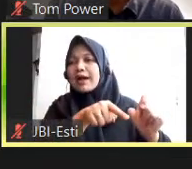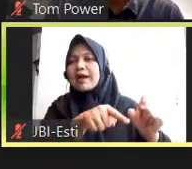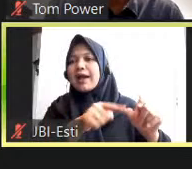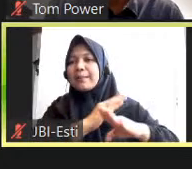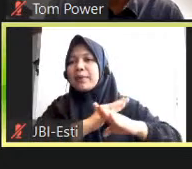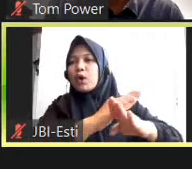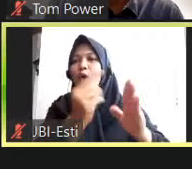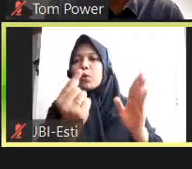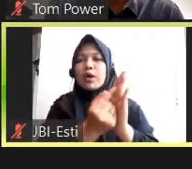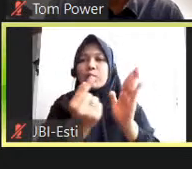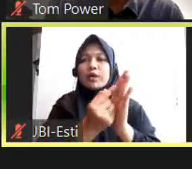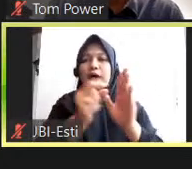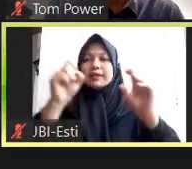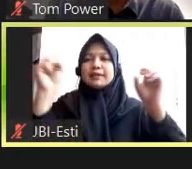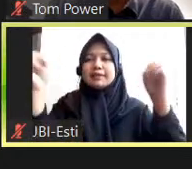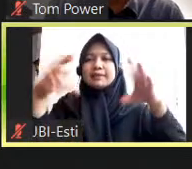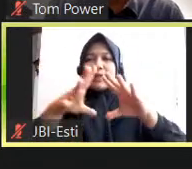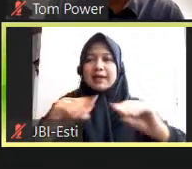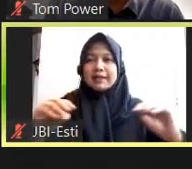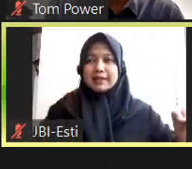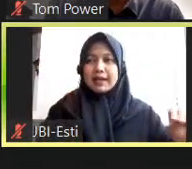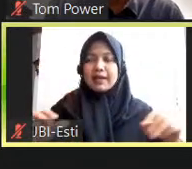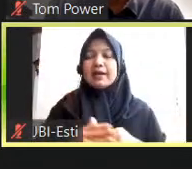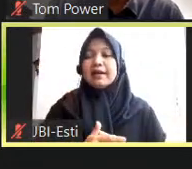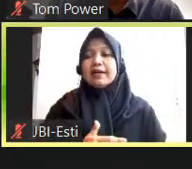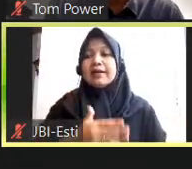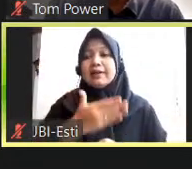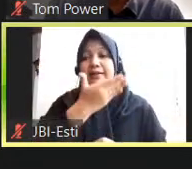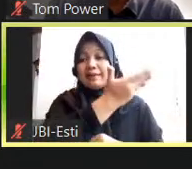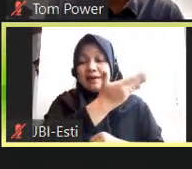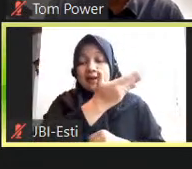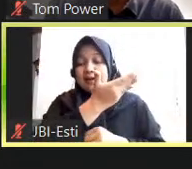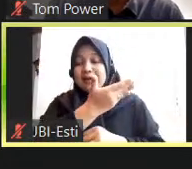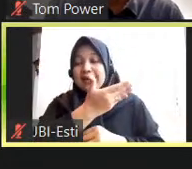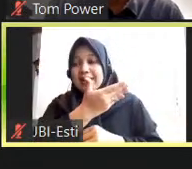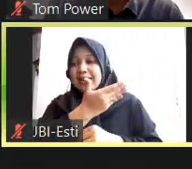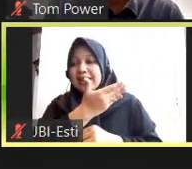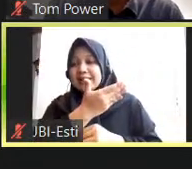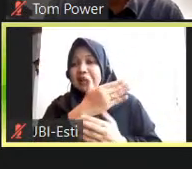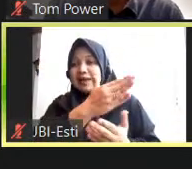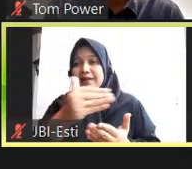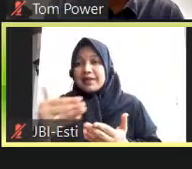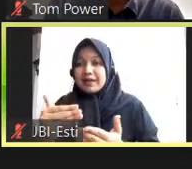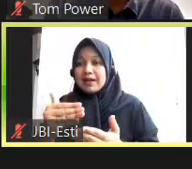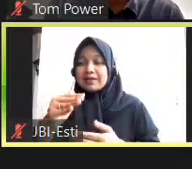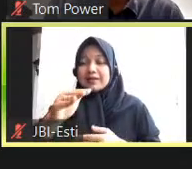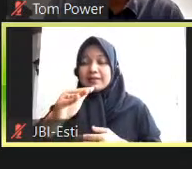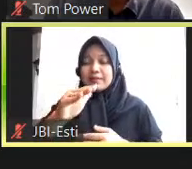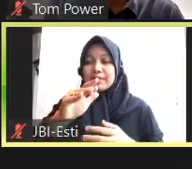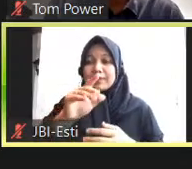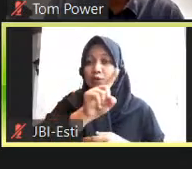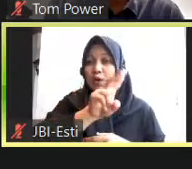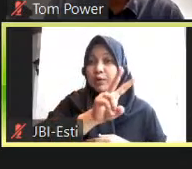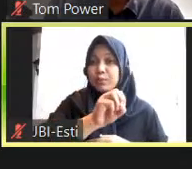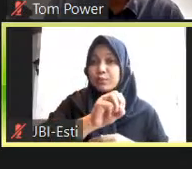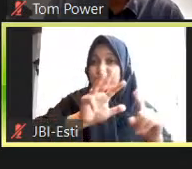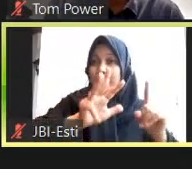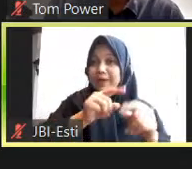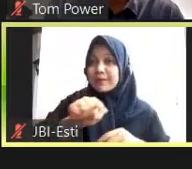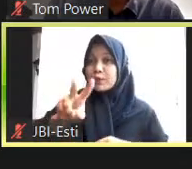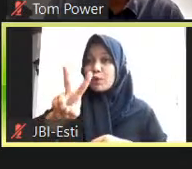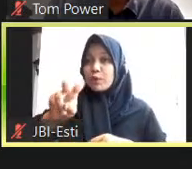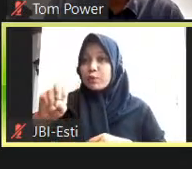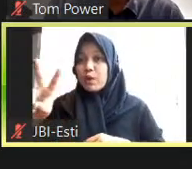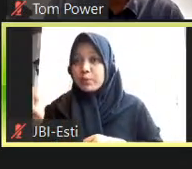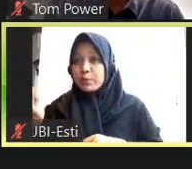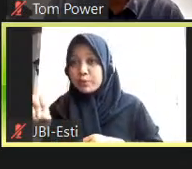jumlah serangan digital di sepanjang tahun 2019 sampai 2020. Memperlihatkan tren bulanan